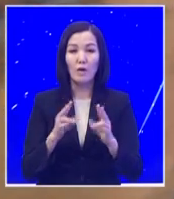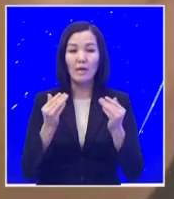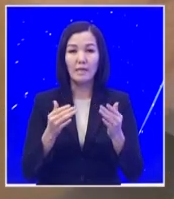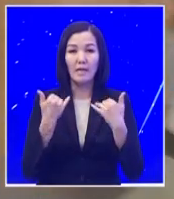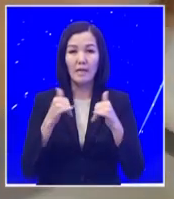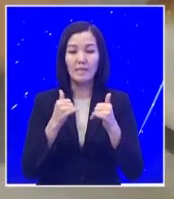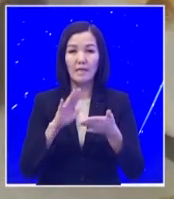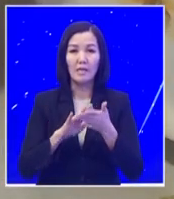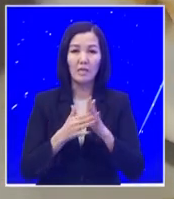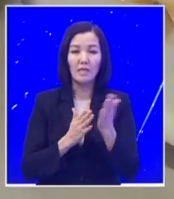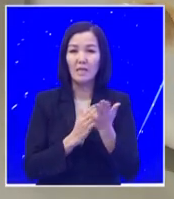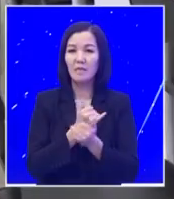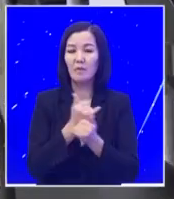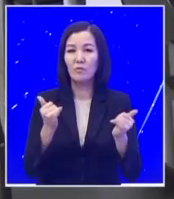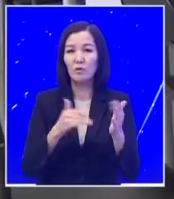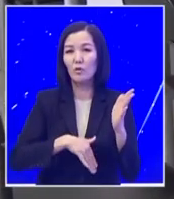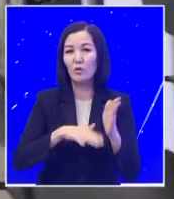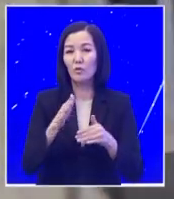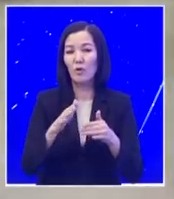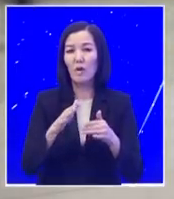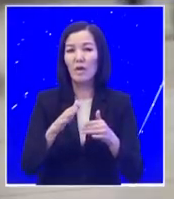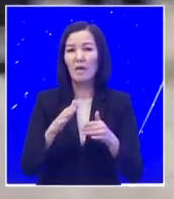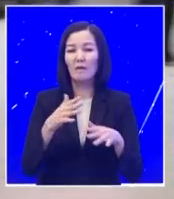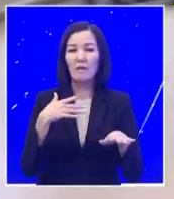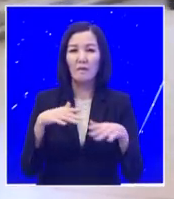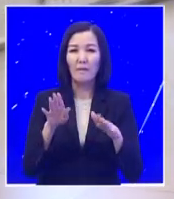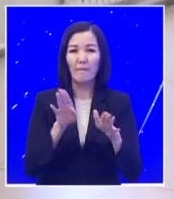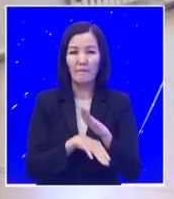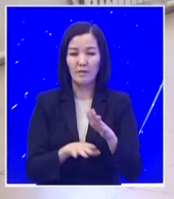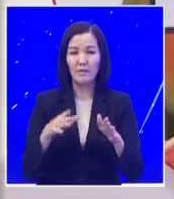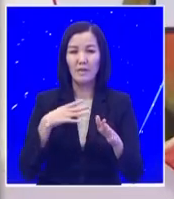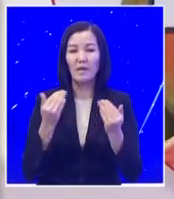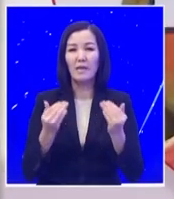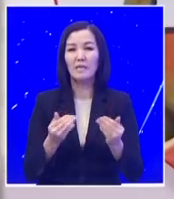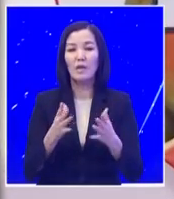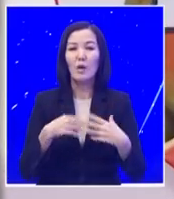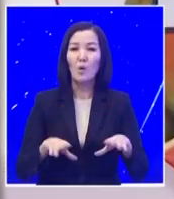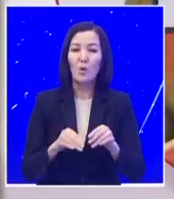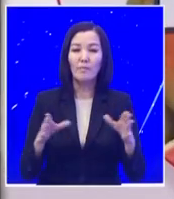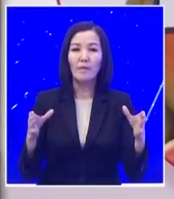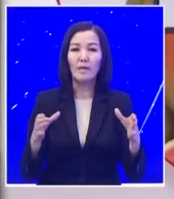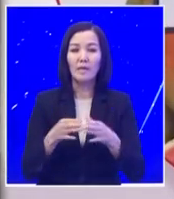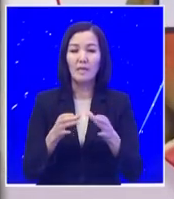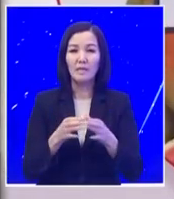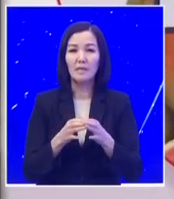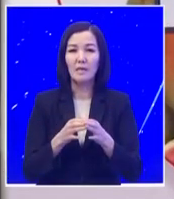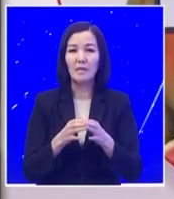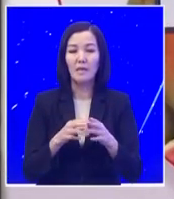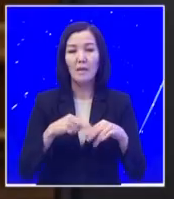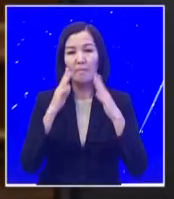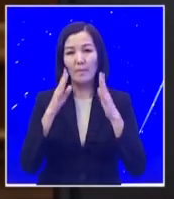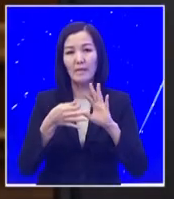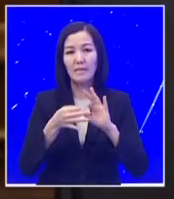асханалар жағдайы қызмет көрсету сапасы көпті алаңдатып отыр. Қорытынды жиында қоғамдық кеңес мүшелері осы мәселені баса